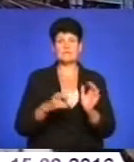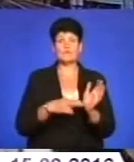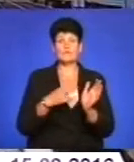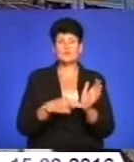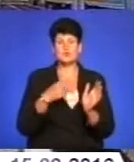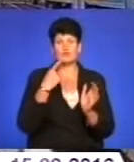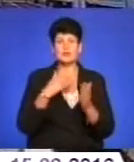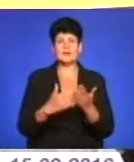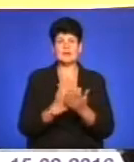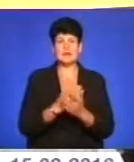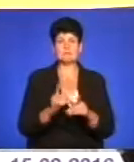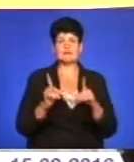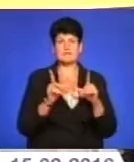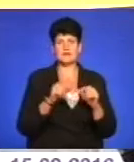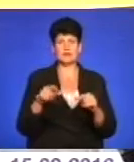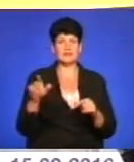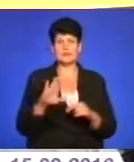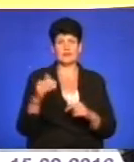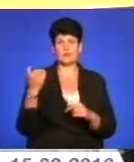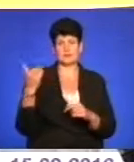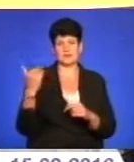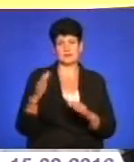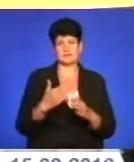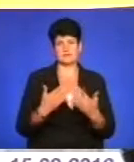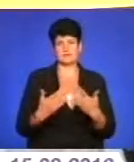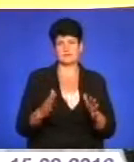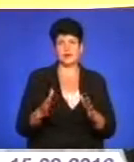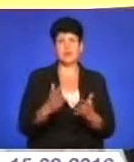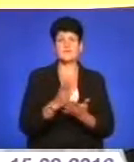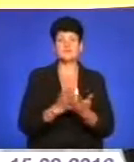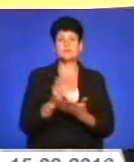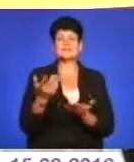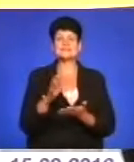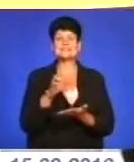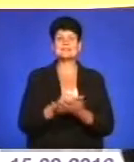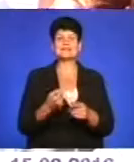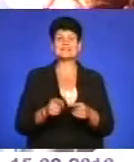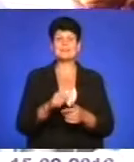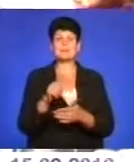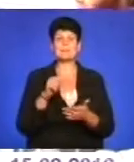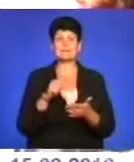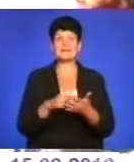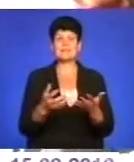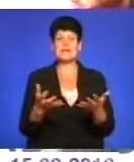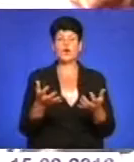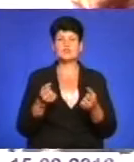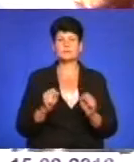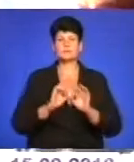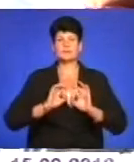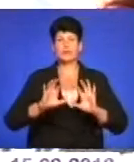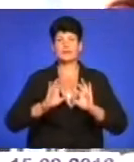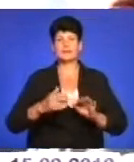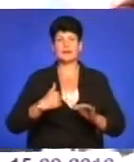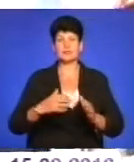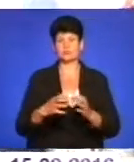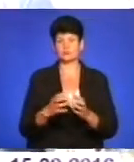що якість перевезення пасажирів не у їхній компетенції. А від служб, які займаються такими питаннями, отримати коментар нашій знімальній